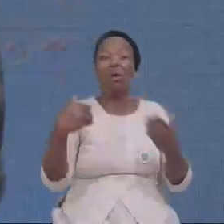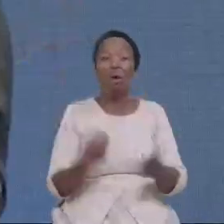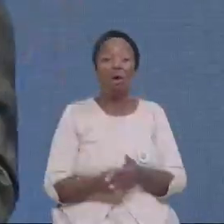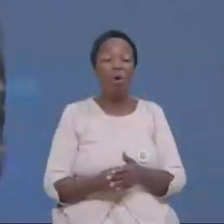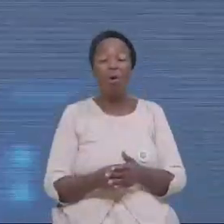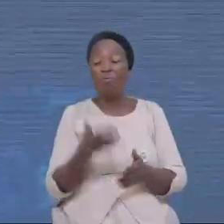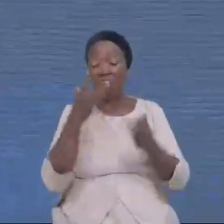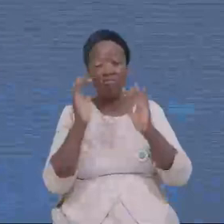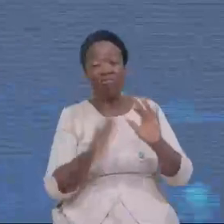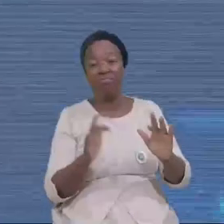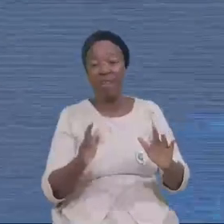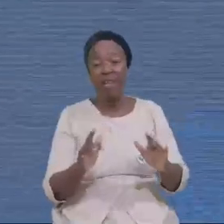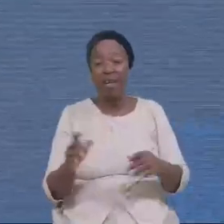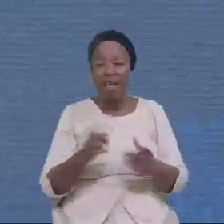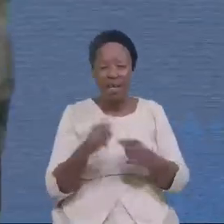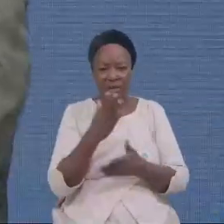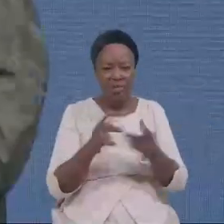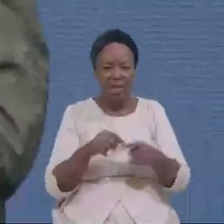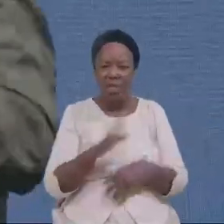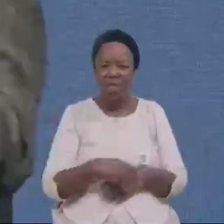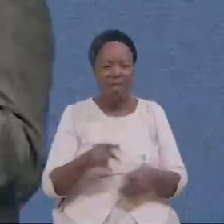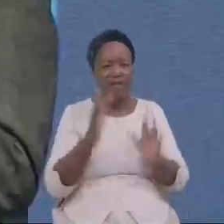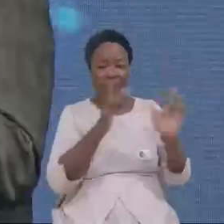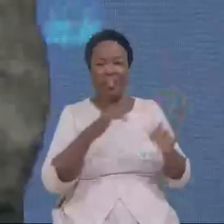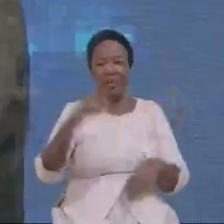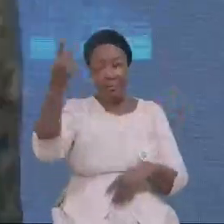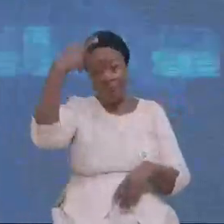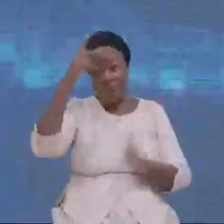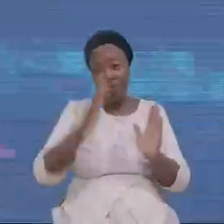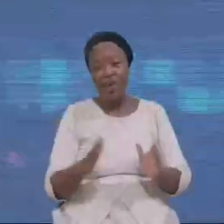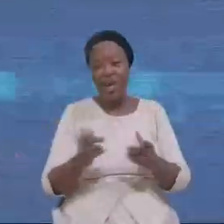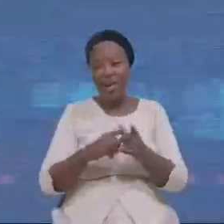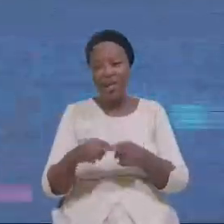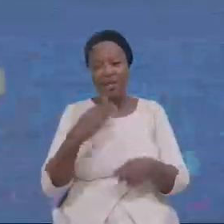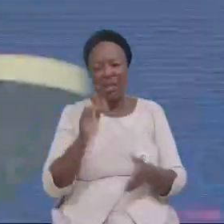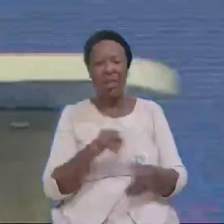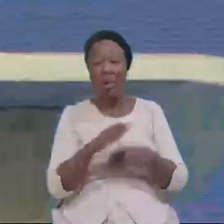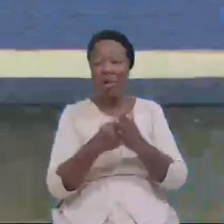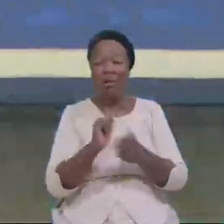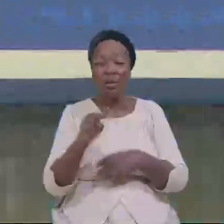Parfois, ils flattent avec la philosophie. Ils disent, oh, ce qu'il te faut faire simplement,